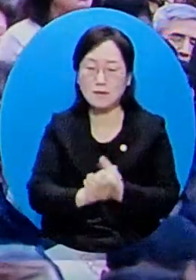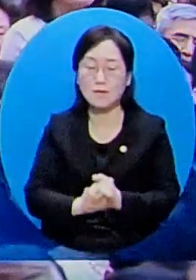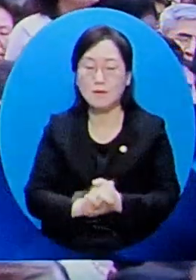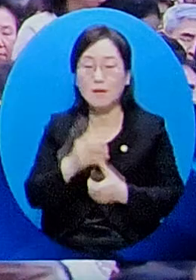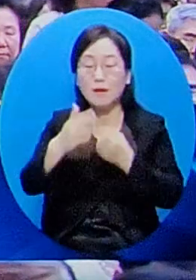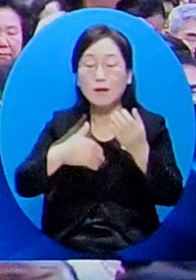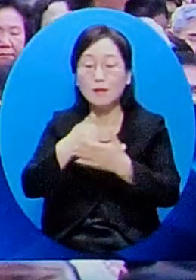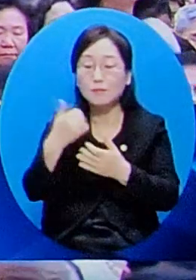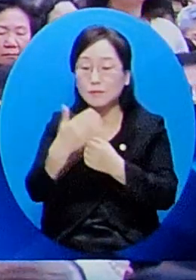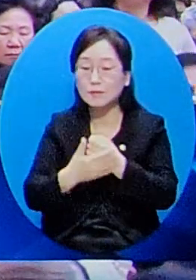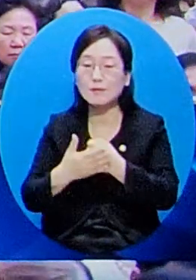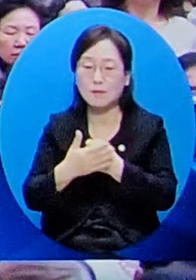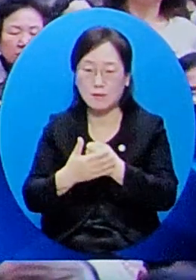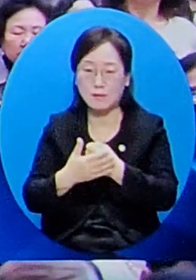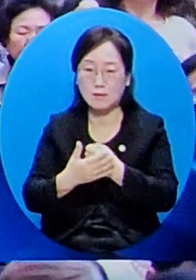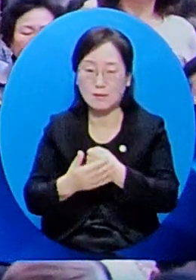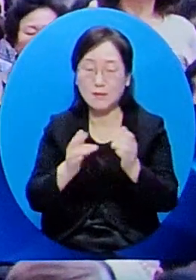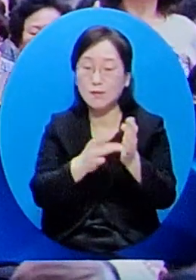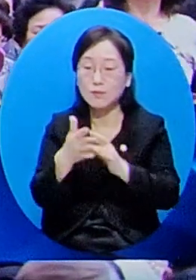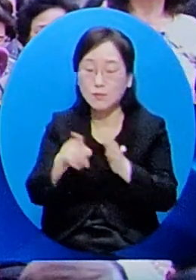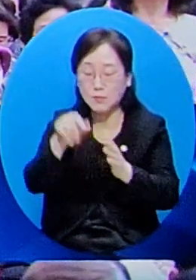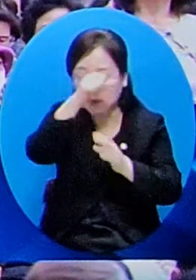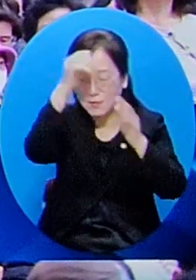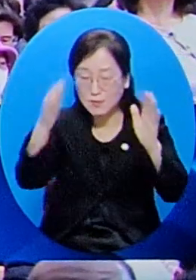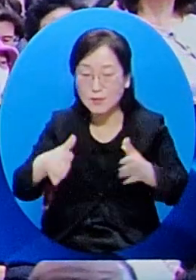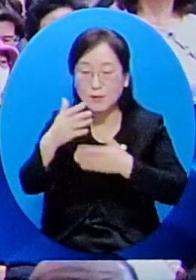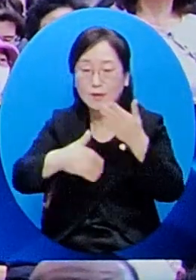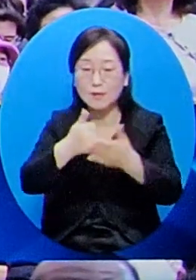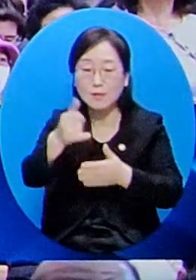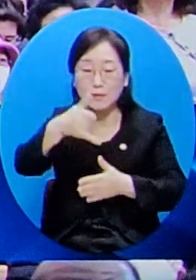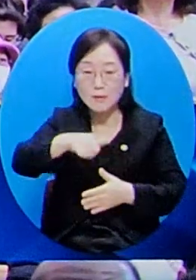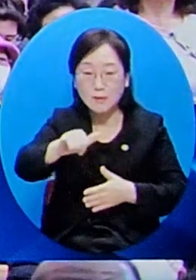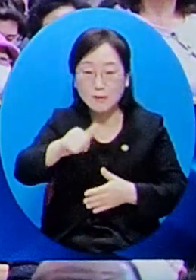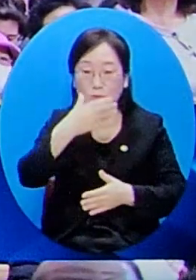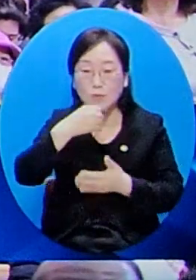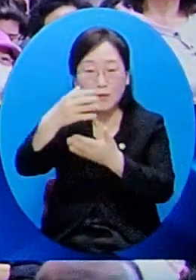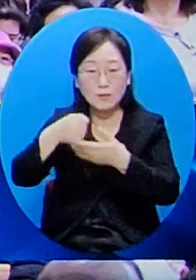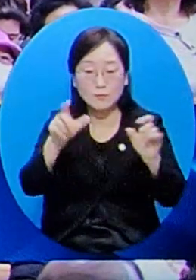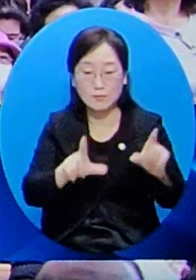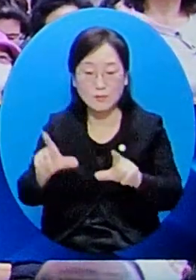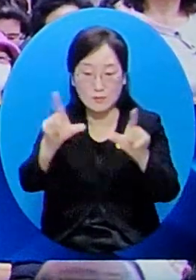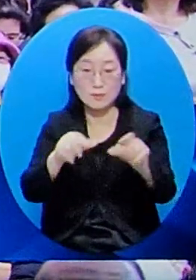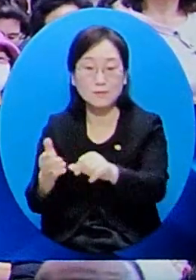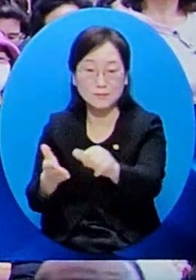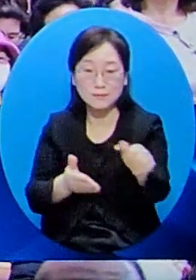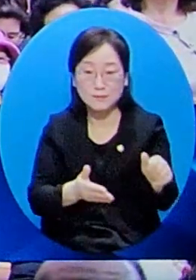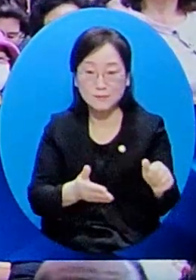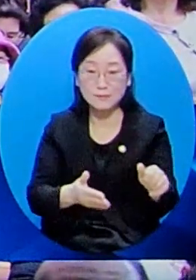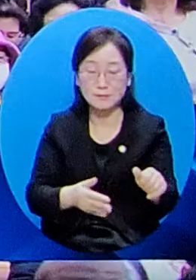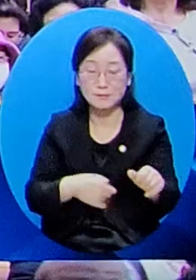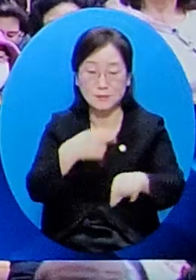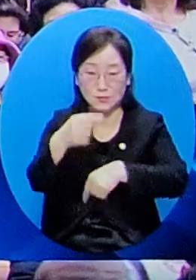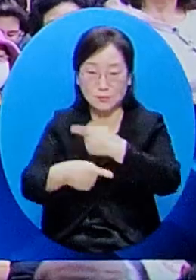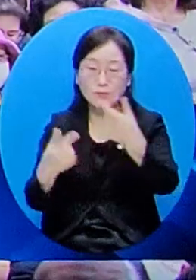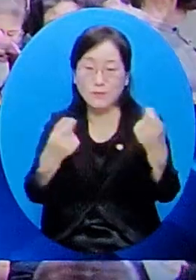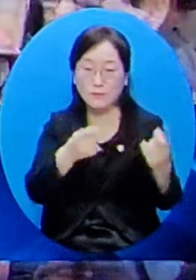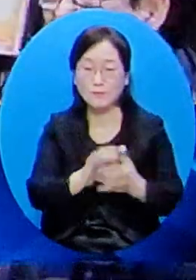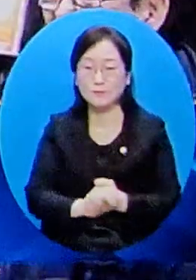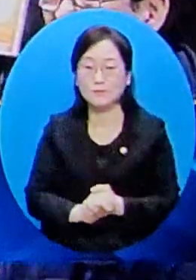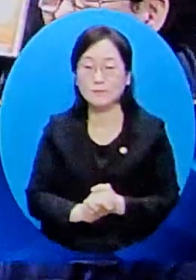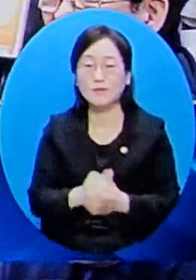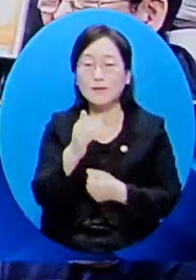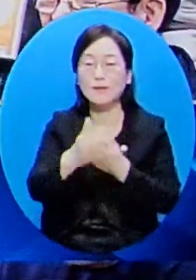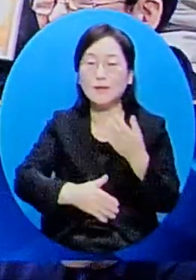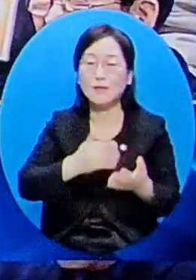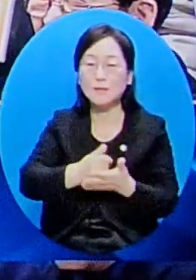여러분 사랑하십니다. 예수 믿고 한평생 하나님의 자녀로 복된 삶을 살아가시길 바랍니다. 이 기도를 믿음으로 고백해 주시기 바랍니다.